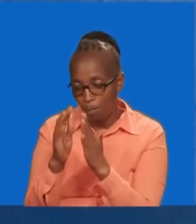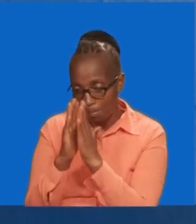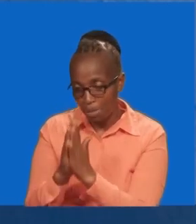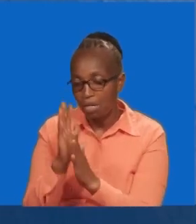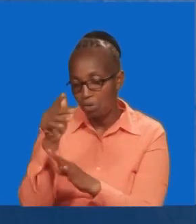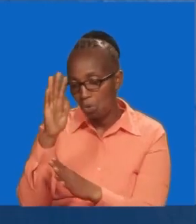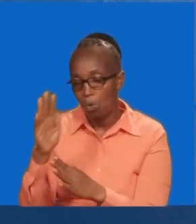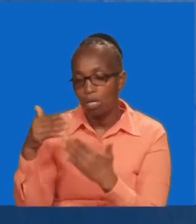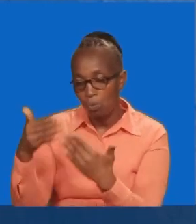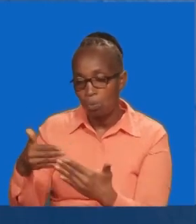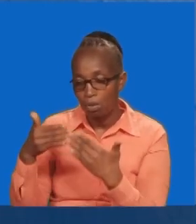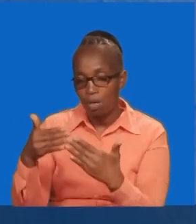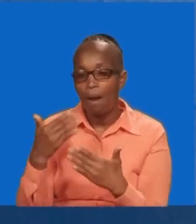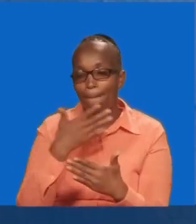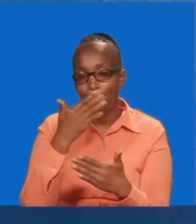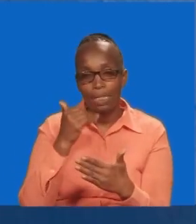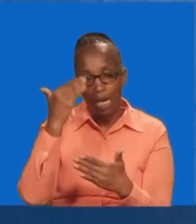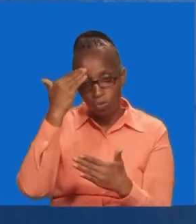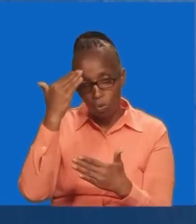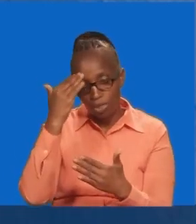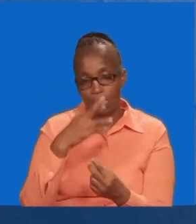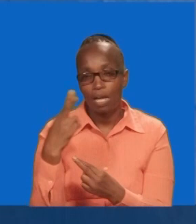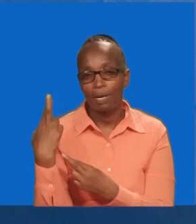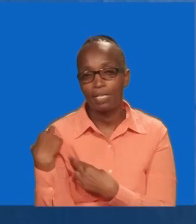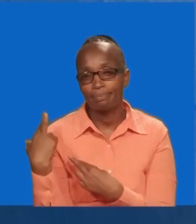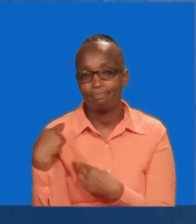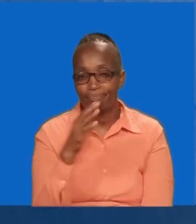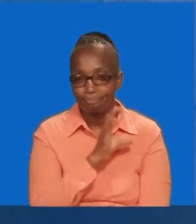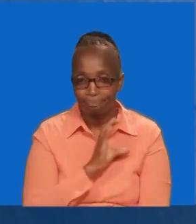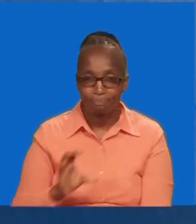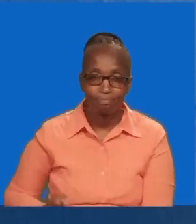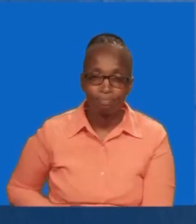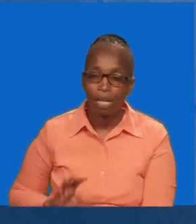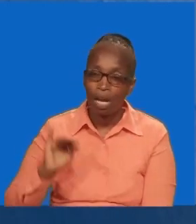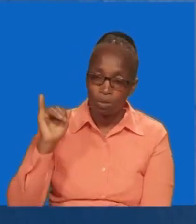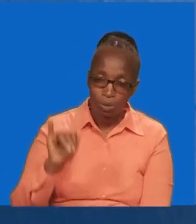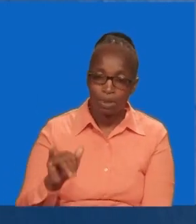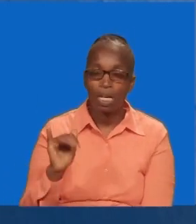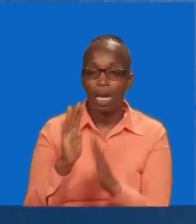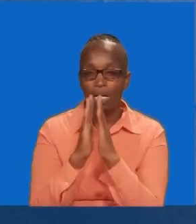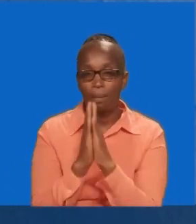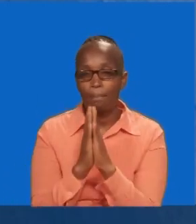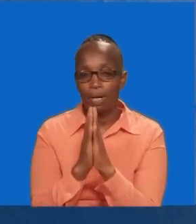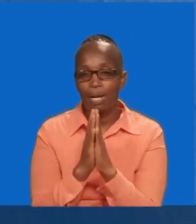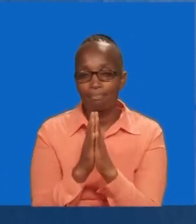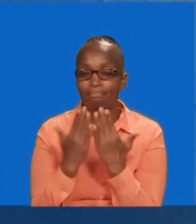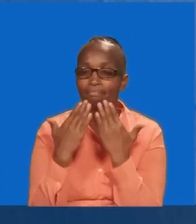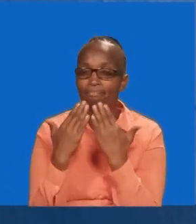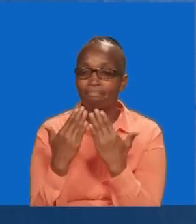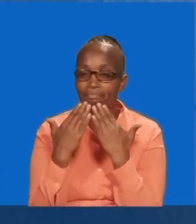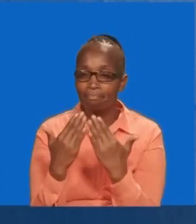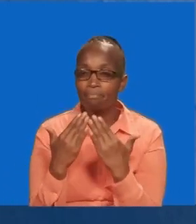kukubariki nacho. Endelea na kuomba. Na ujue ni jukumu letu kama Wakristo kukaa katika